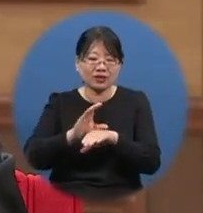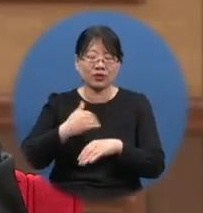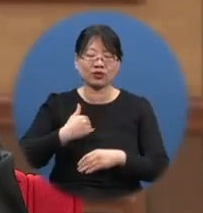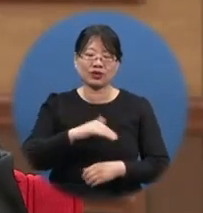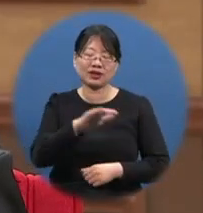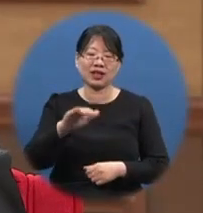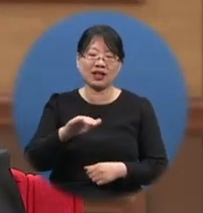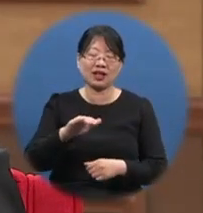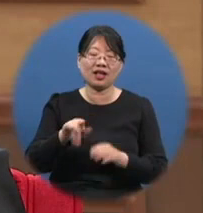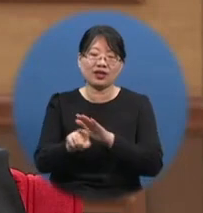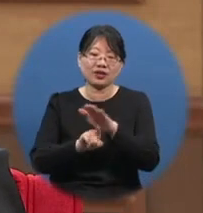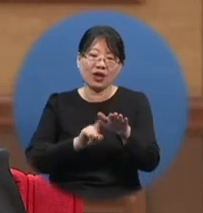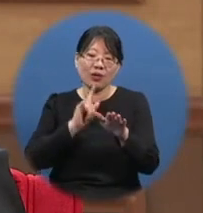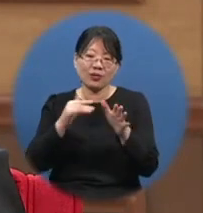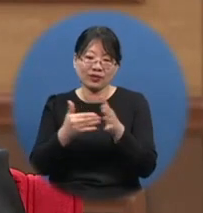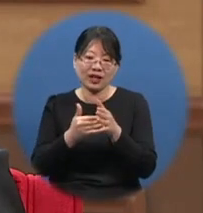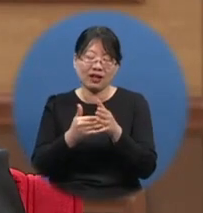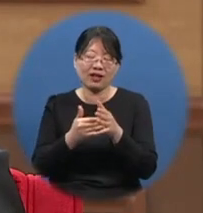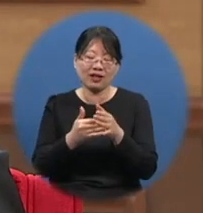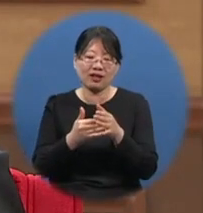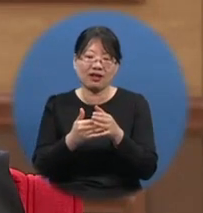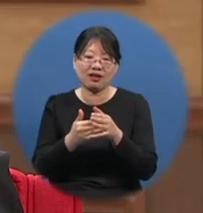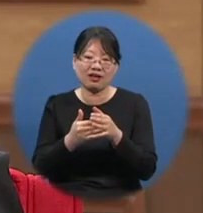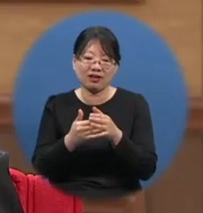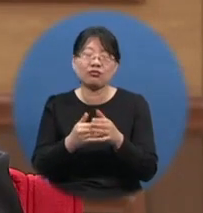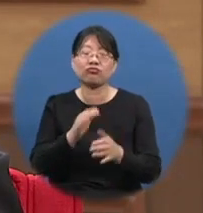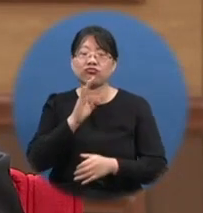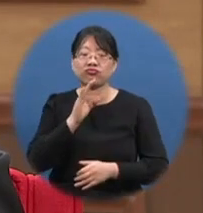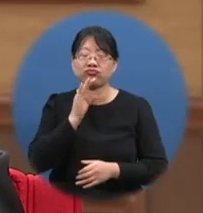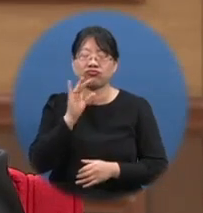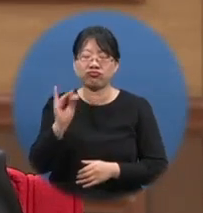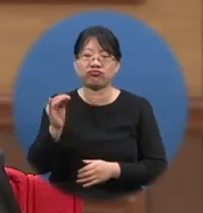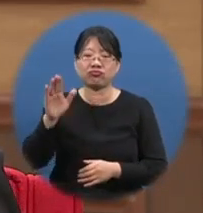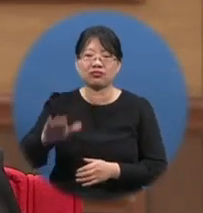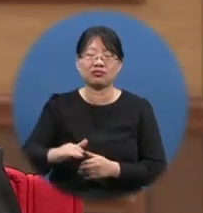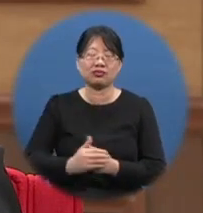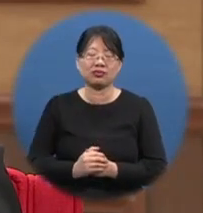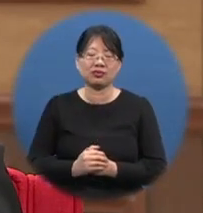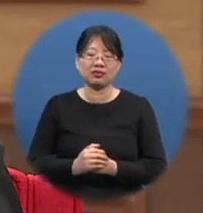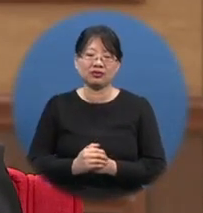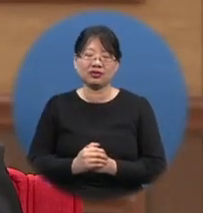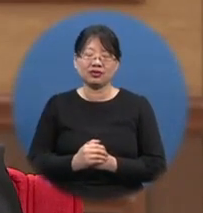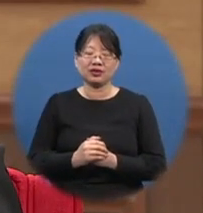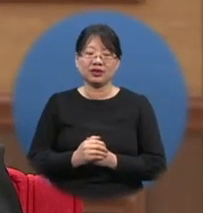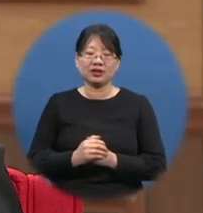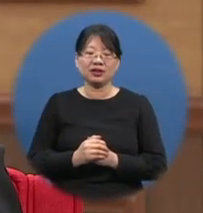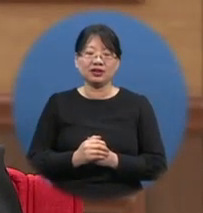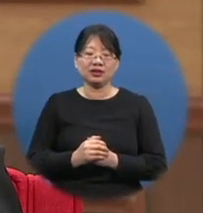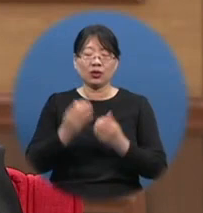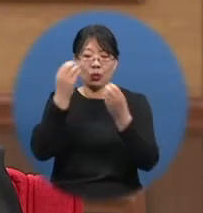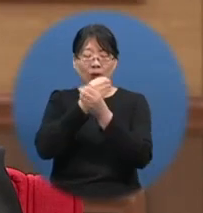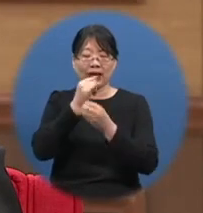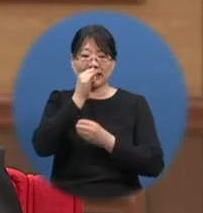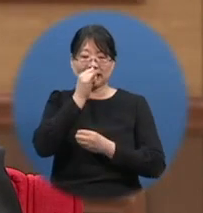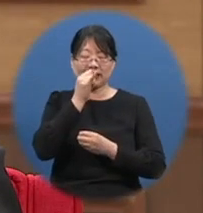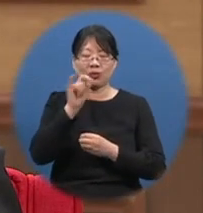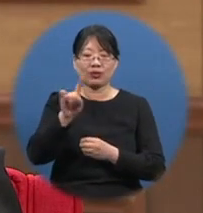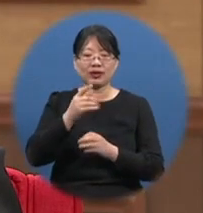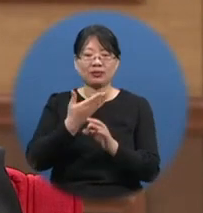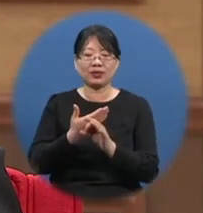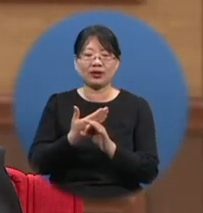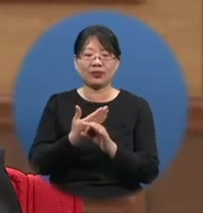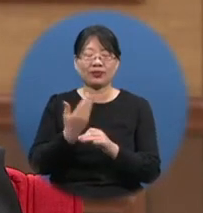우리가 처져 있다는 말씀이 참 맞으신 말씀인데 그게 이제 오해가 있을 수 있는